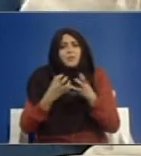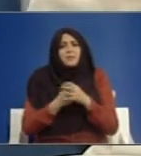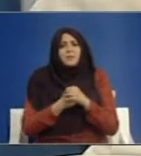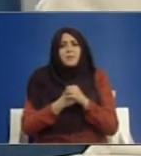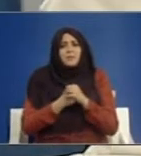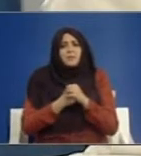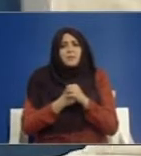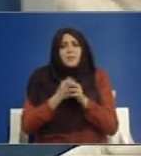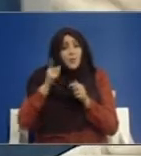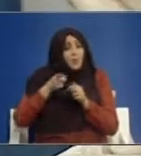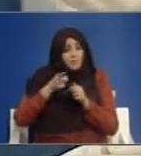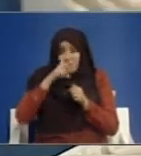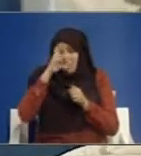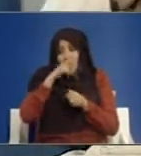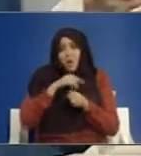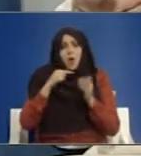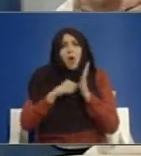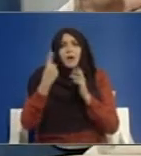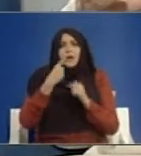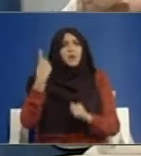فالإنسان إذا كان دار في نصب عينيه الموت،